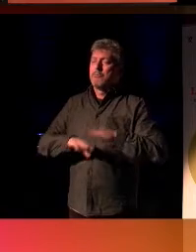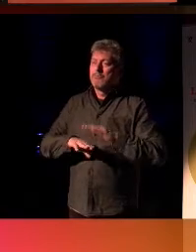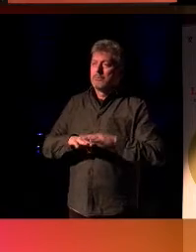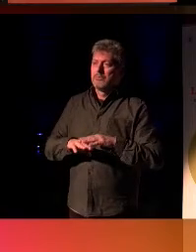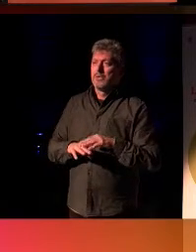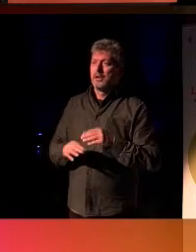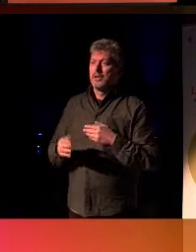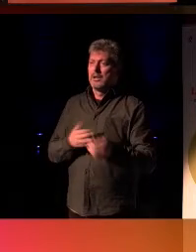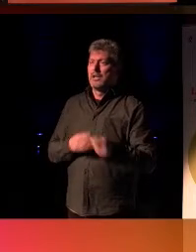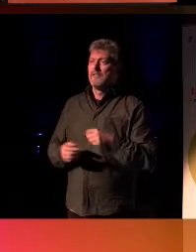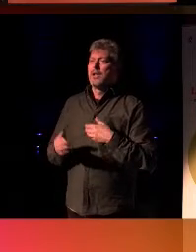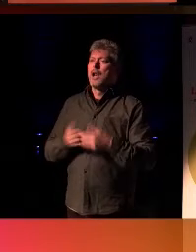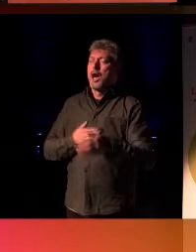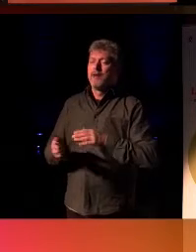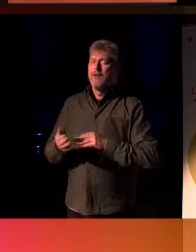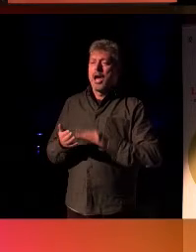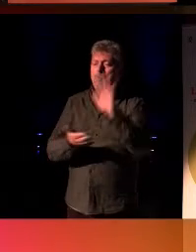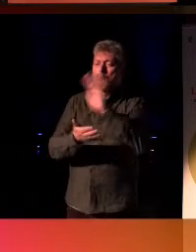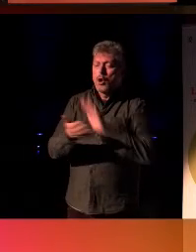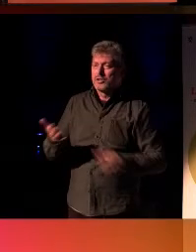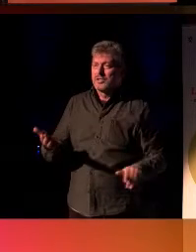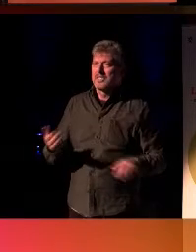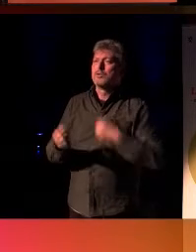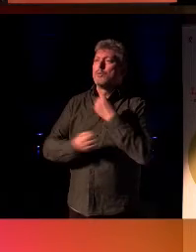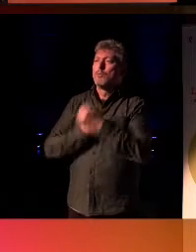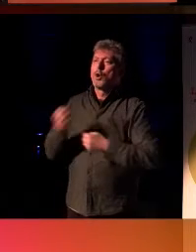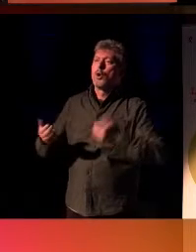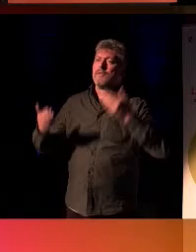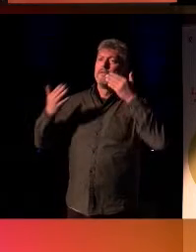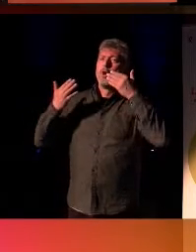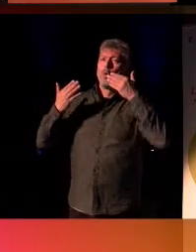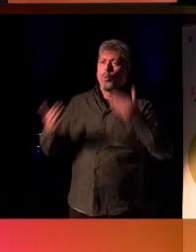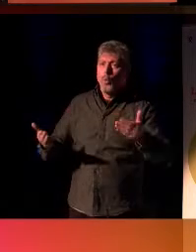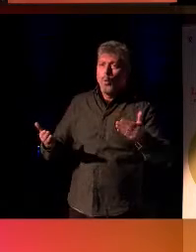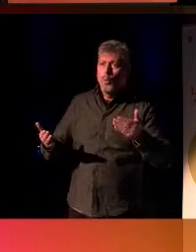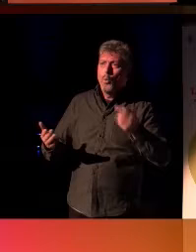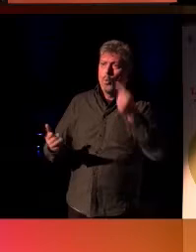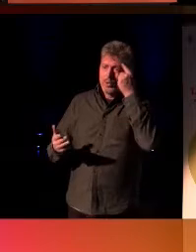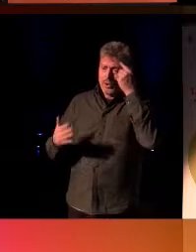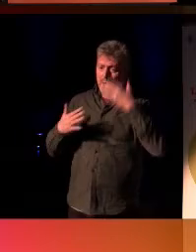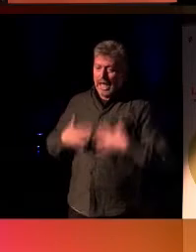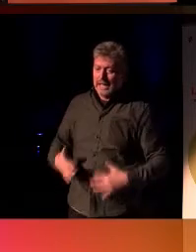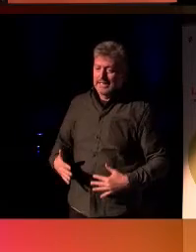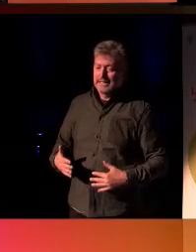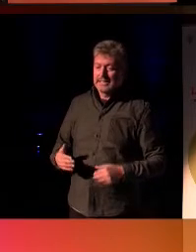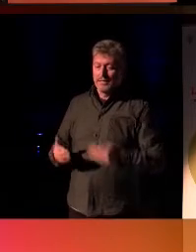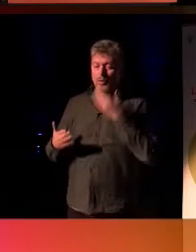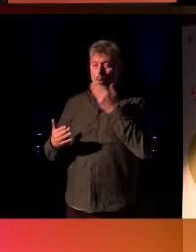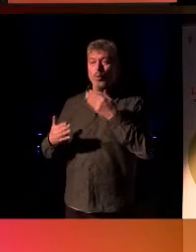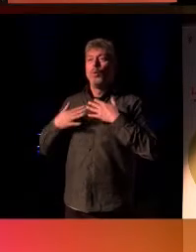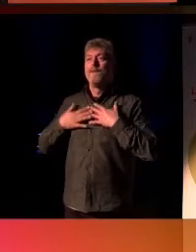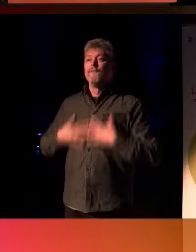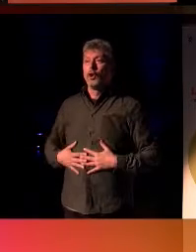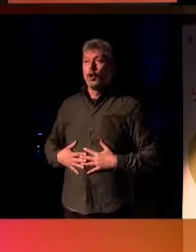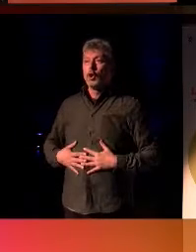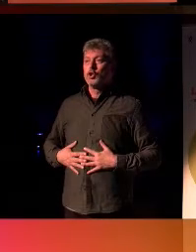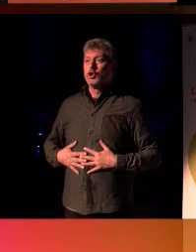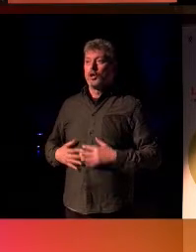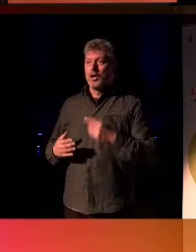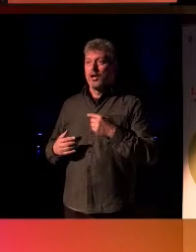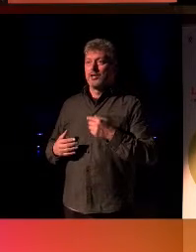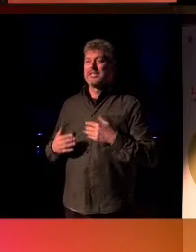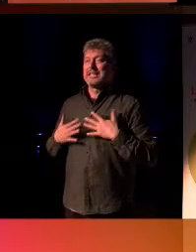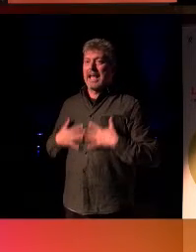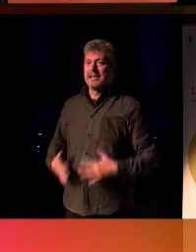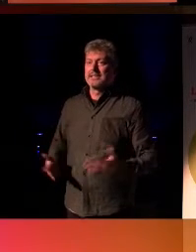mønstrene som gjør om vi får en god psykisk helse, om vi får en god fysisk helse, om vi